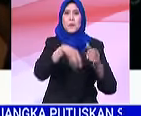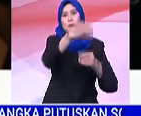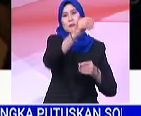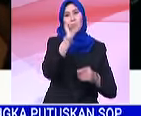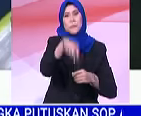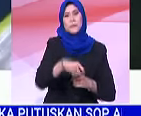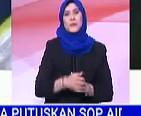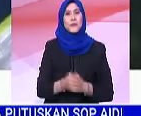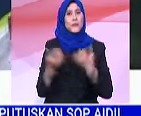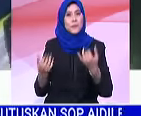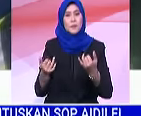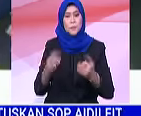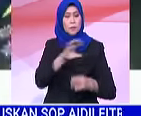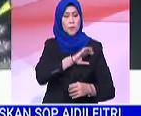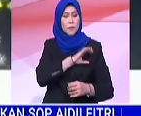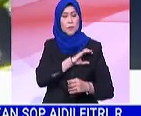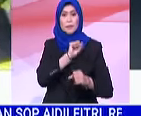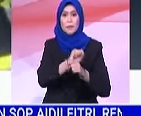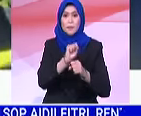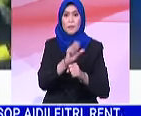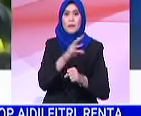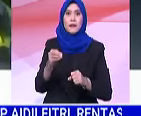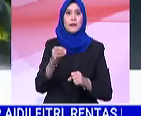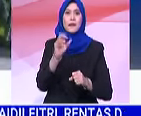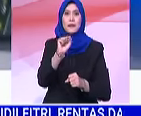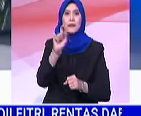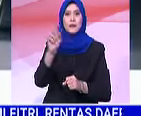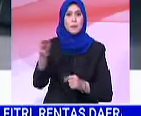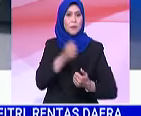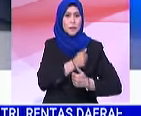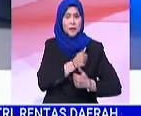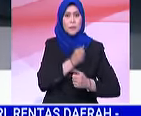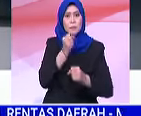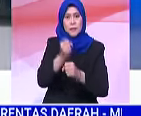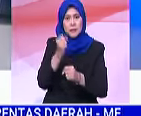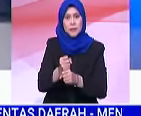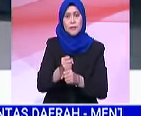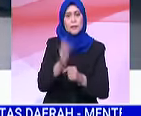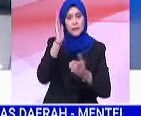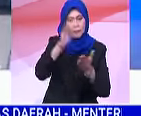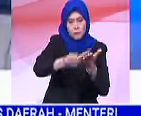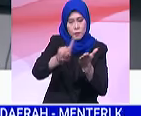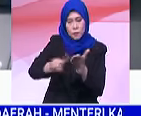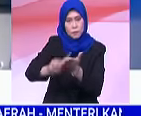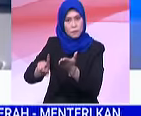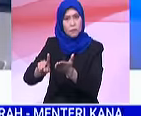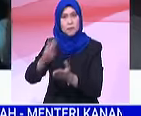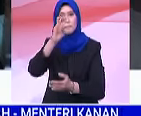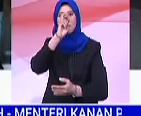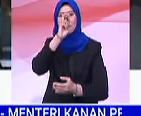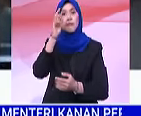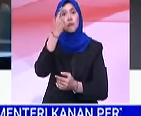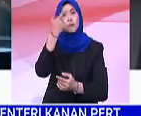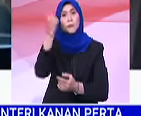Superintenden Zulkifli, anggota PDRM dan ATM yang bertugas di SJR akan membuat pemeriksaan teliti